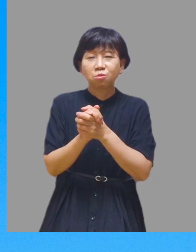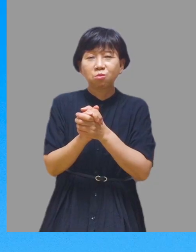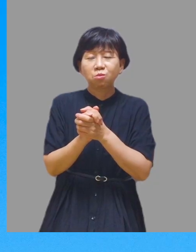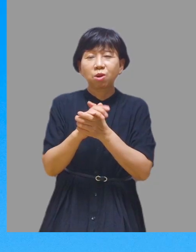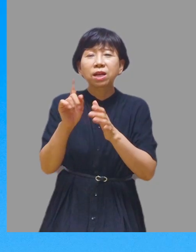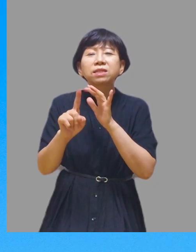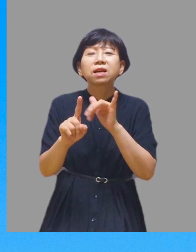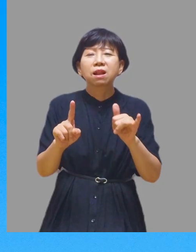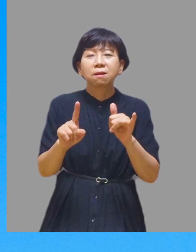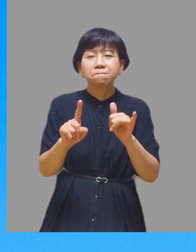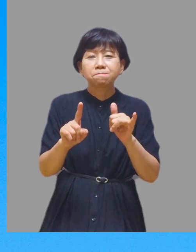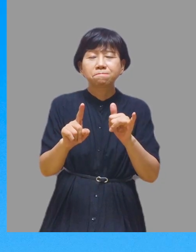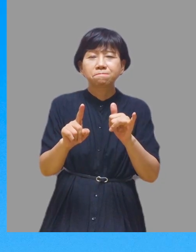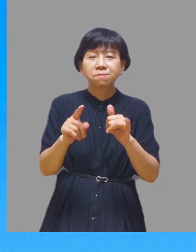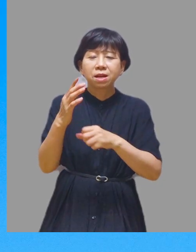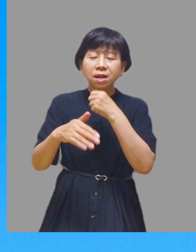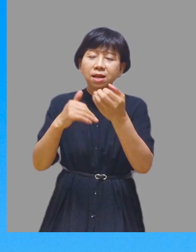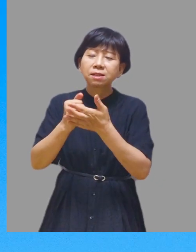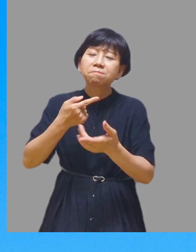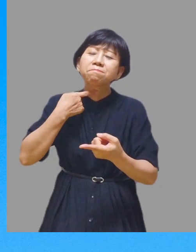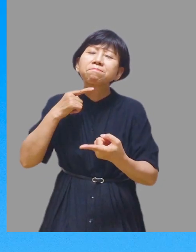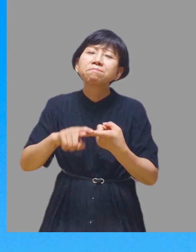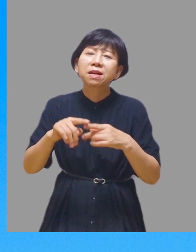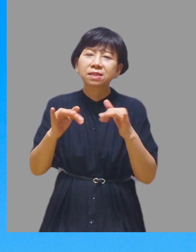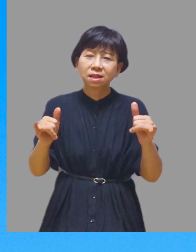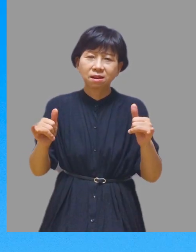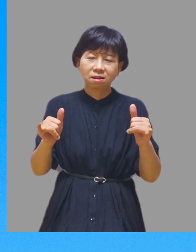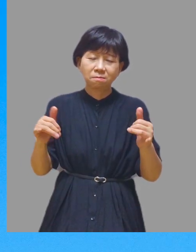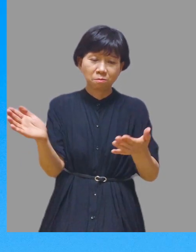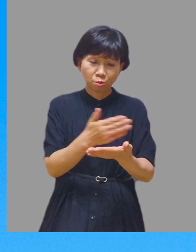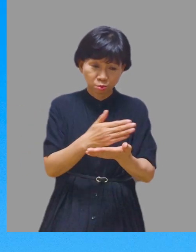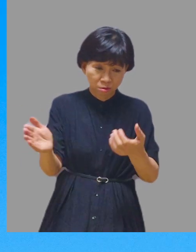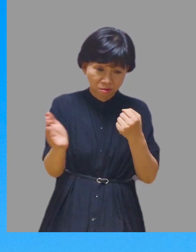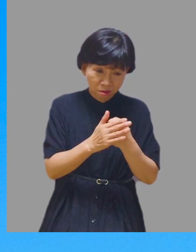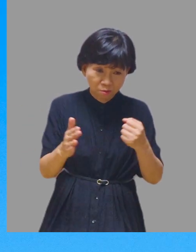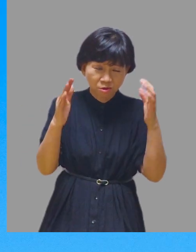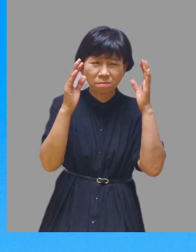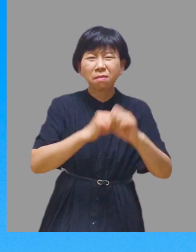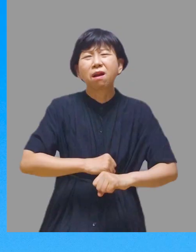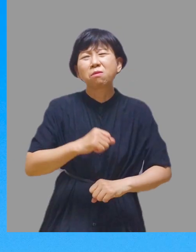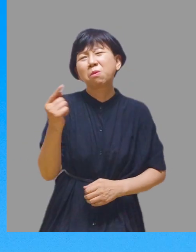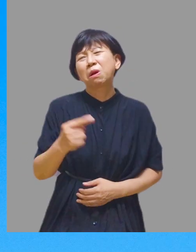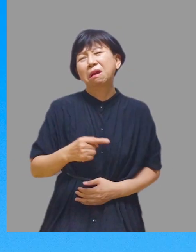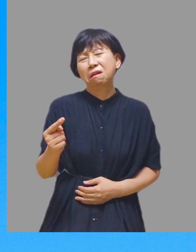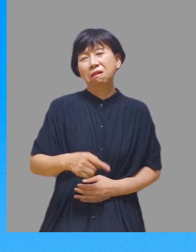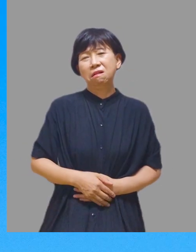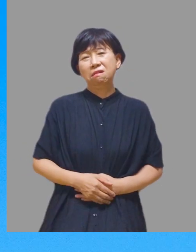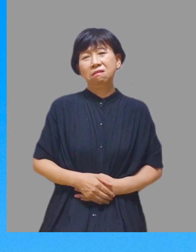사람이 없으니까 결국 남유다도 몇 년 지나서 멸망하거든요.